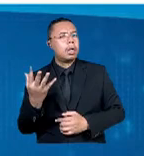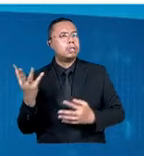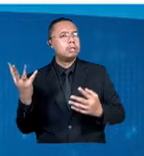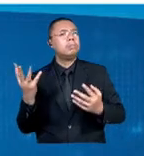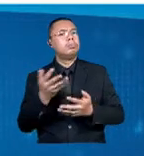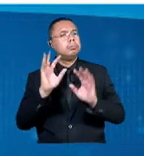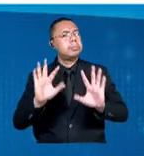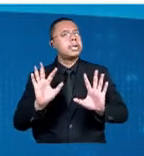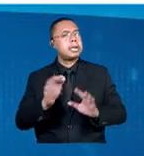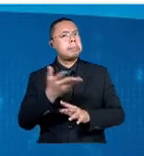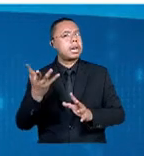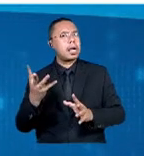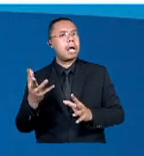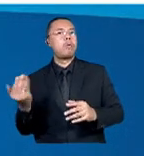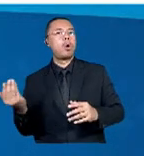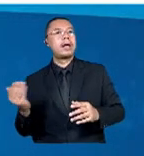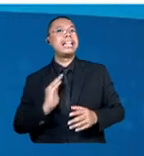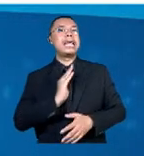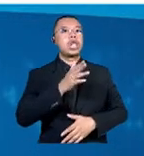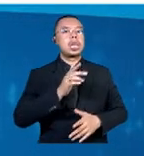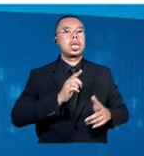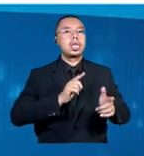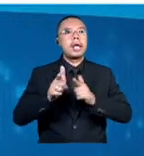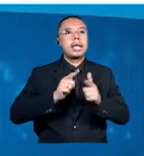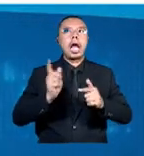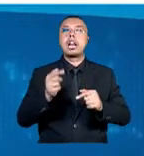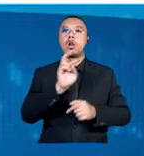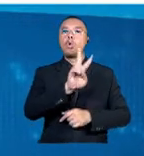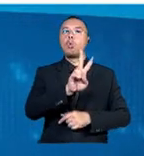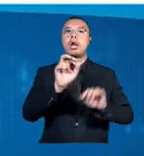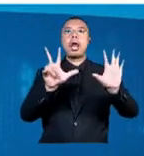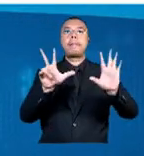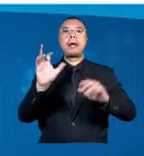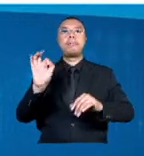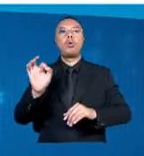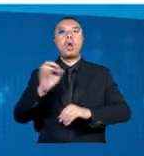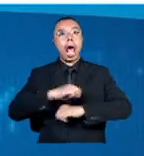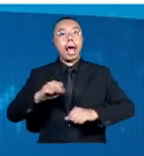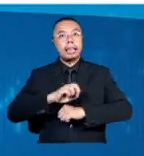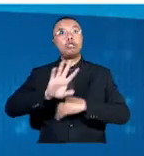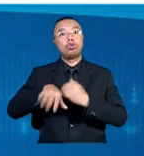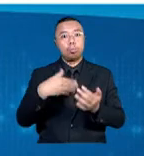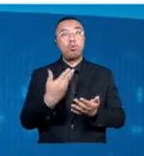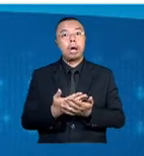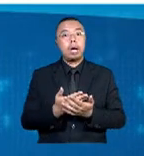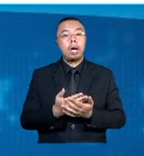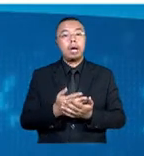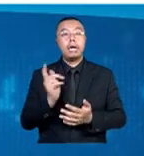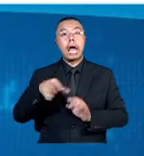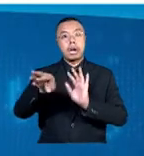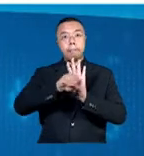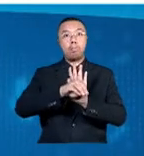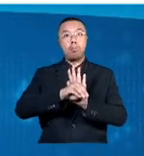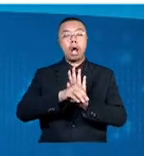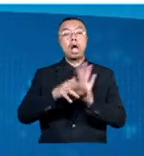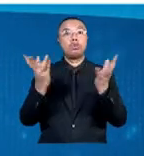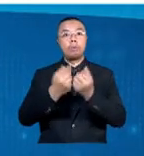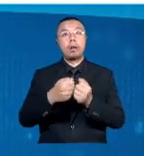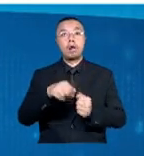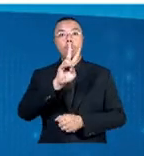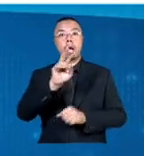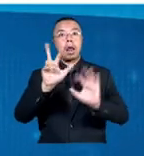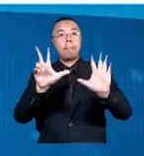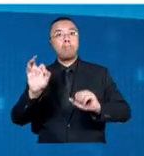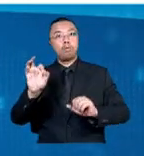ada berapa banyak yang kemudian nanti akan berlaga? Karena menurut catatan saya ada 280 atlet ya Pak ya, secara keseluruhan dari Papua nih. Kalau dari